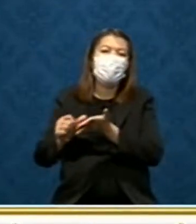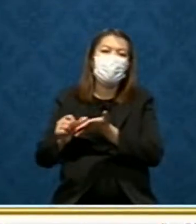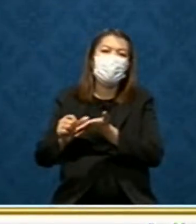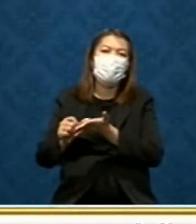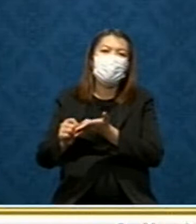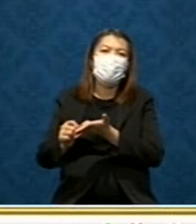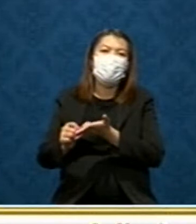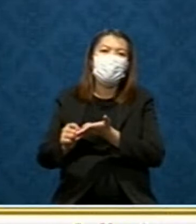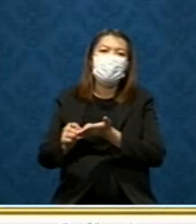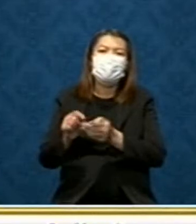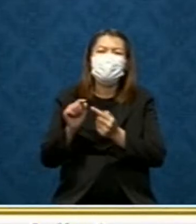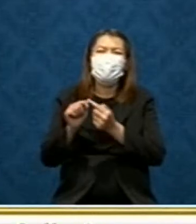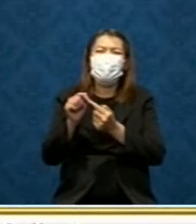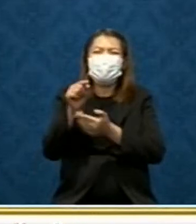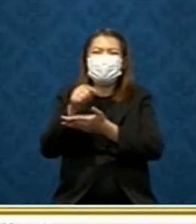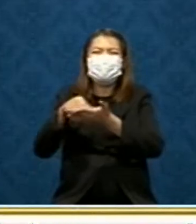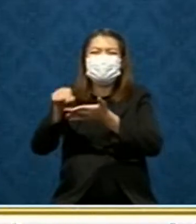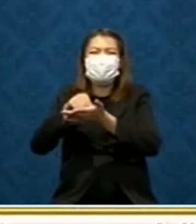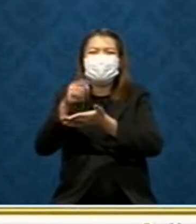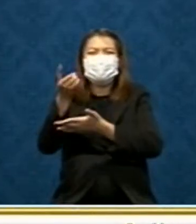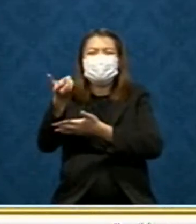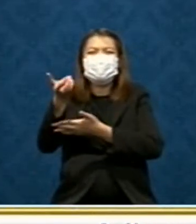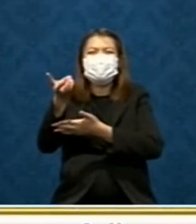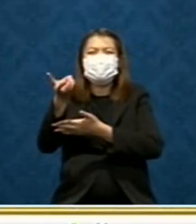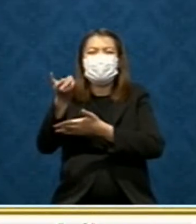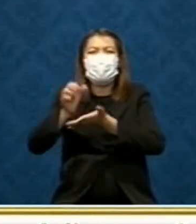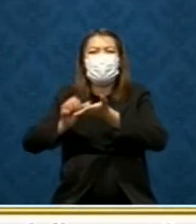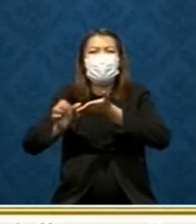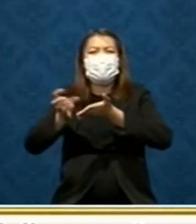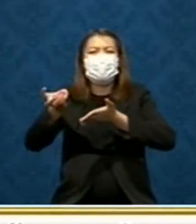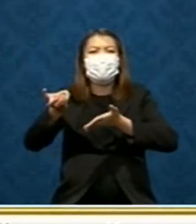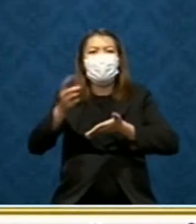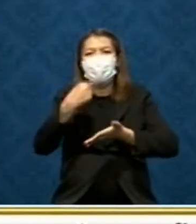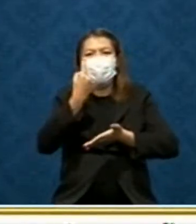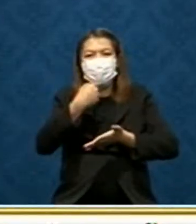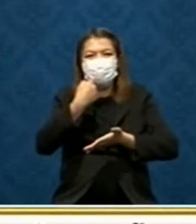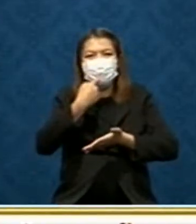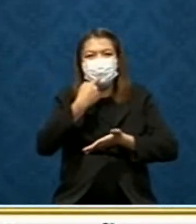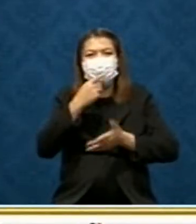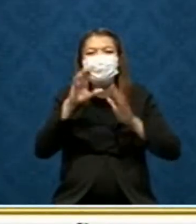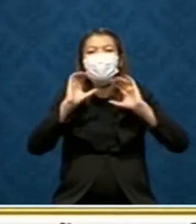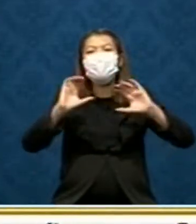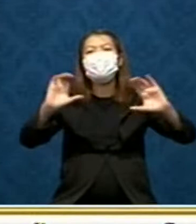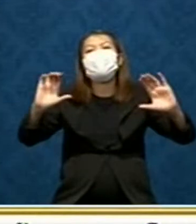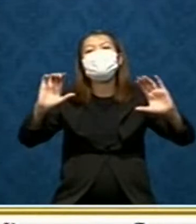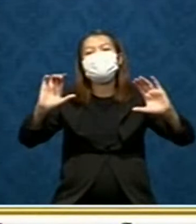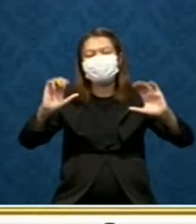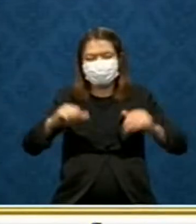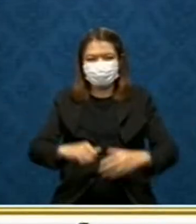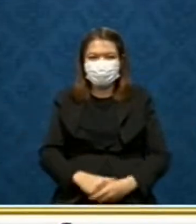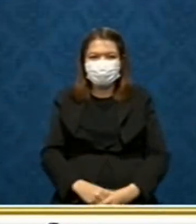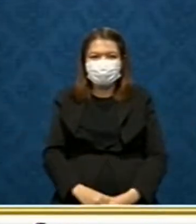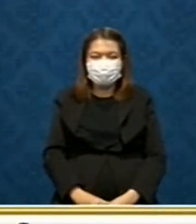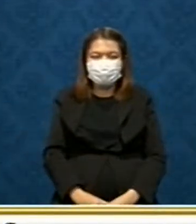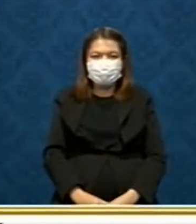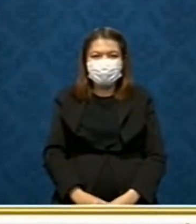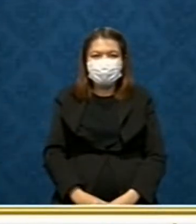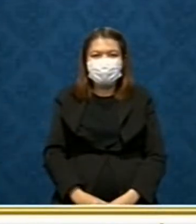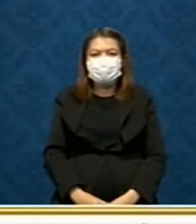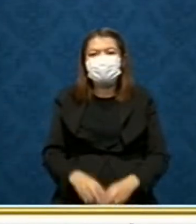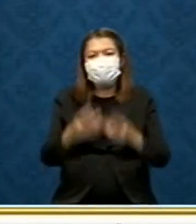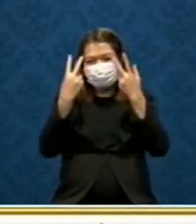ระบบเรือกตั้งนดเดียวเป็นที่ใคร็รัฐบาลไอ concept